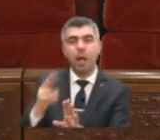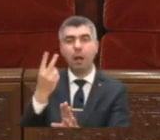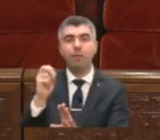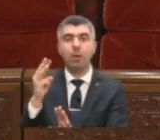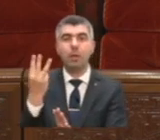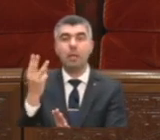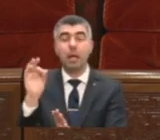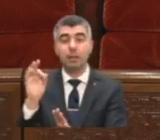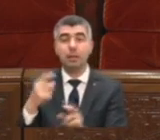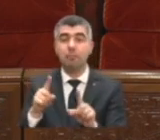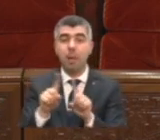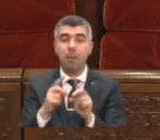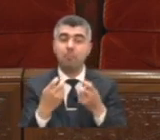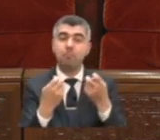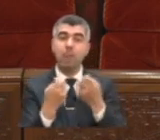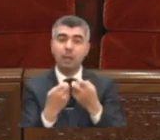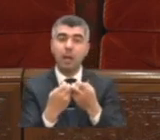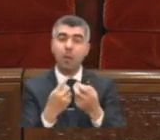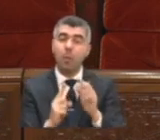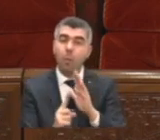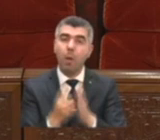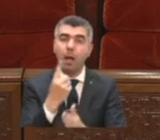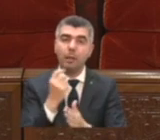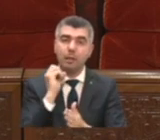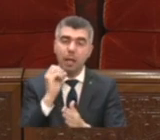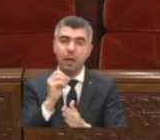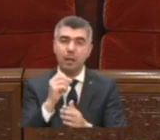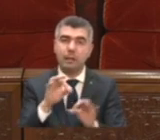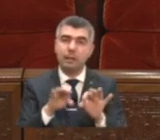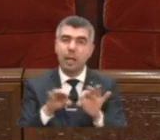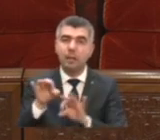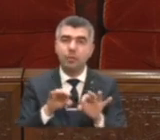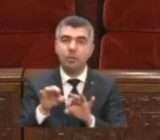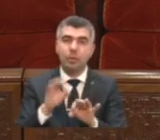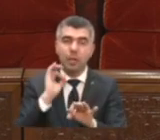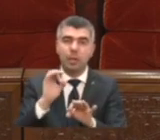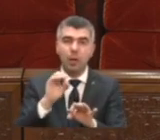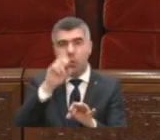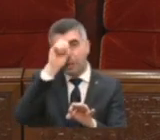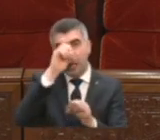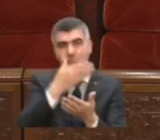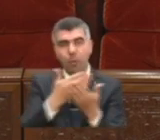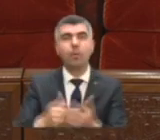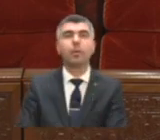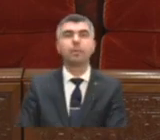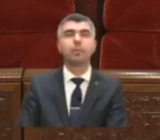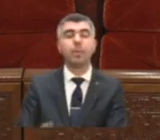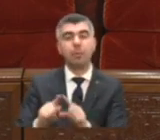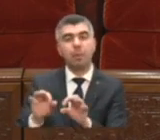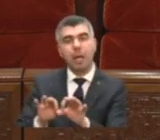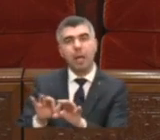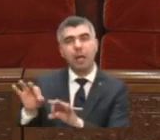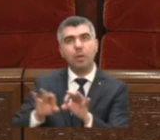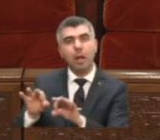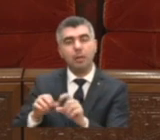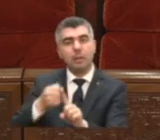مثال واحد من السبعة القطاعات اللي دخلناهم في الاستراتيجية الوطنية للتنمية المستدامة. وموازاة مع هذه الإجراءات،